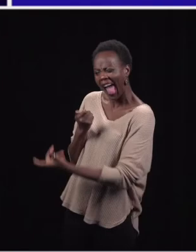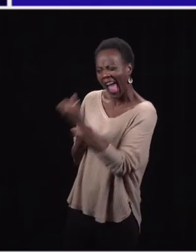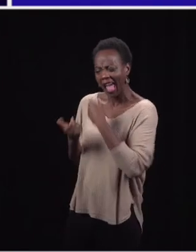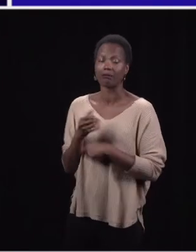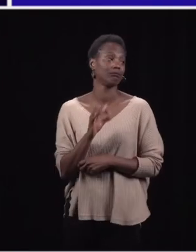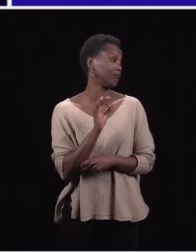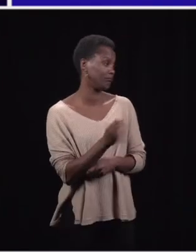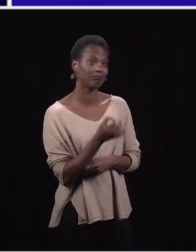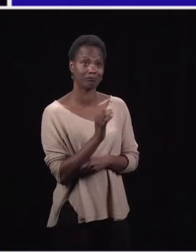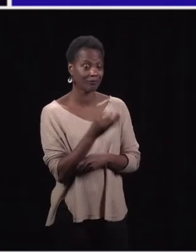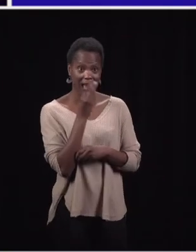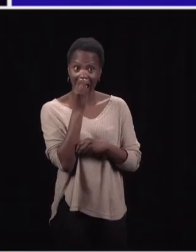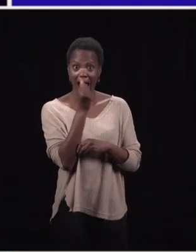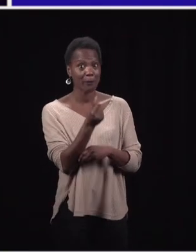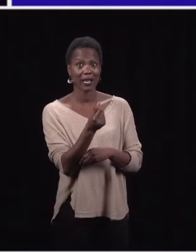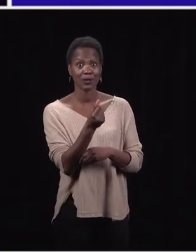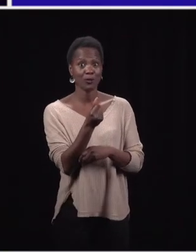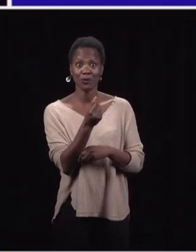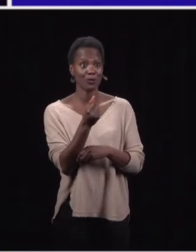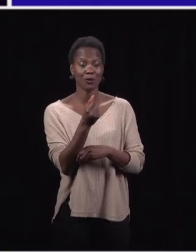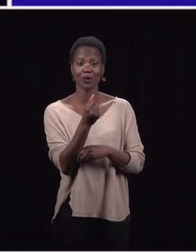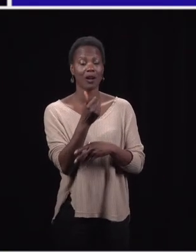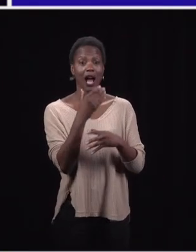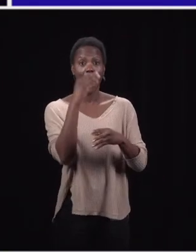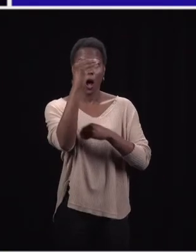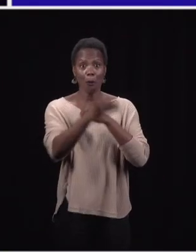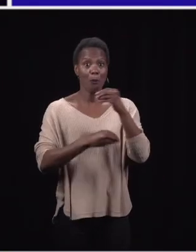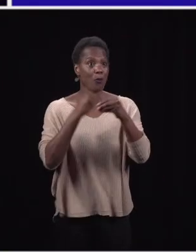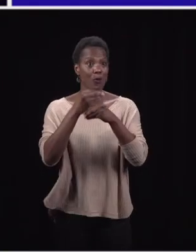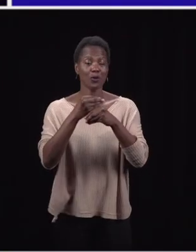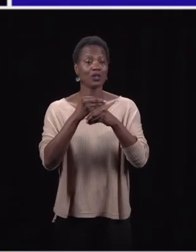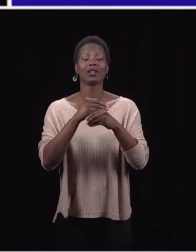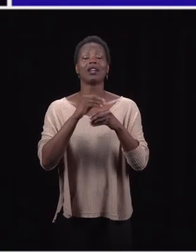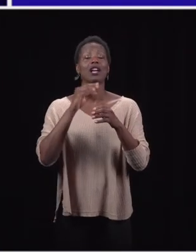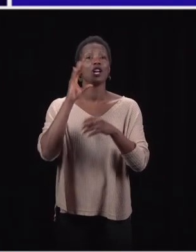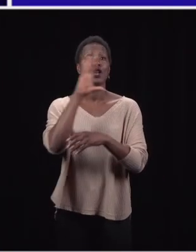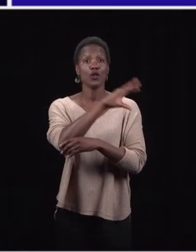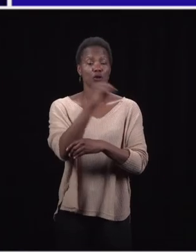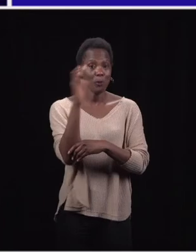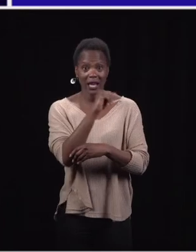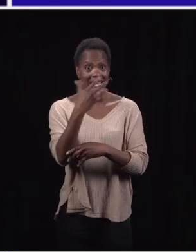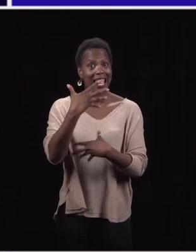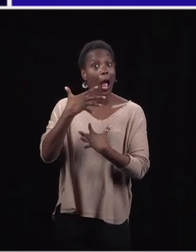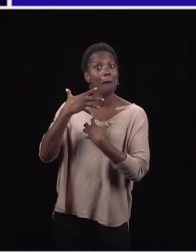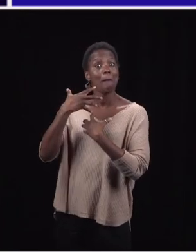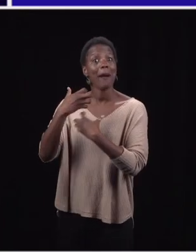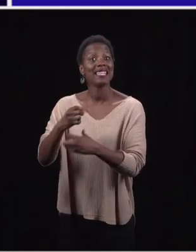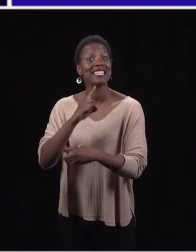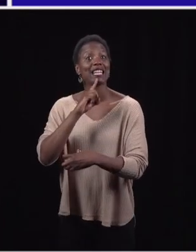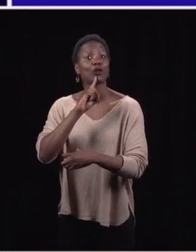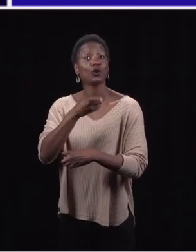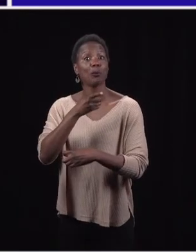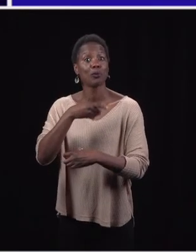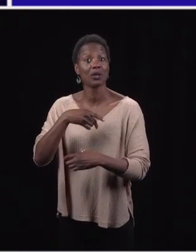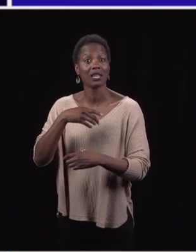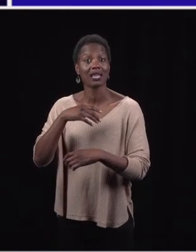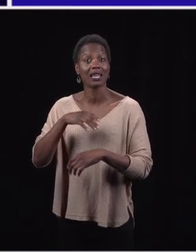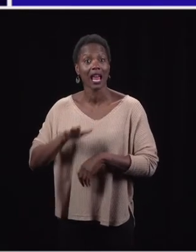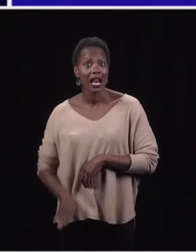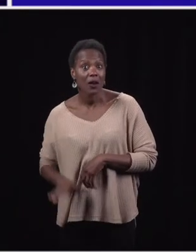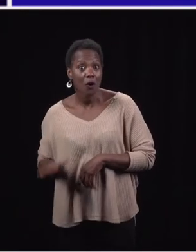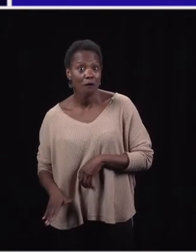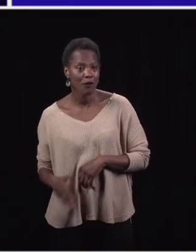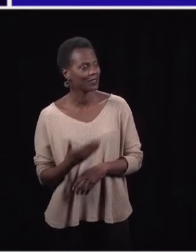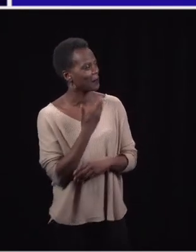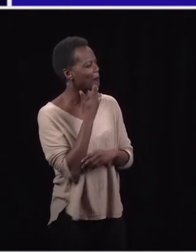un alignement qui se naturellement depuis que je suis rentré dans cette aventure merci beaucoup deuxième grand